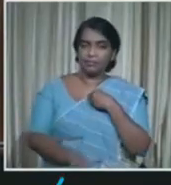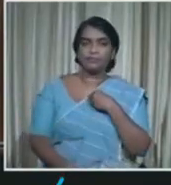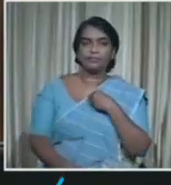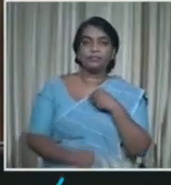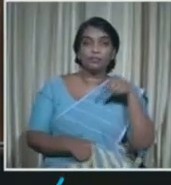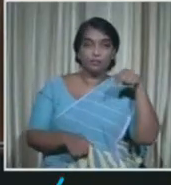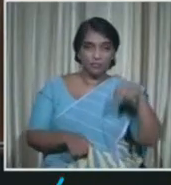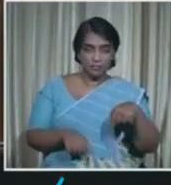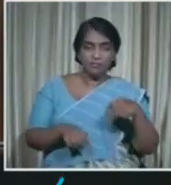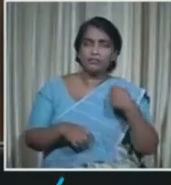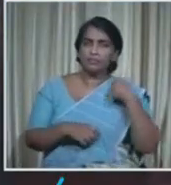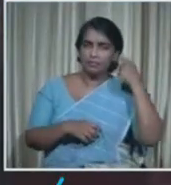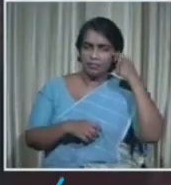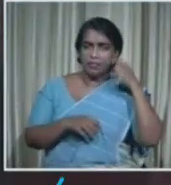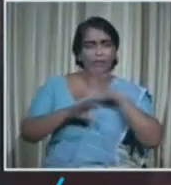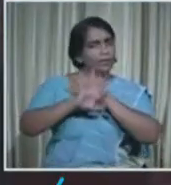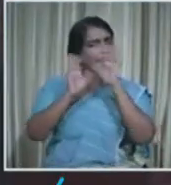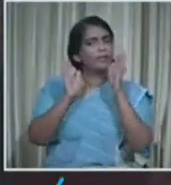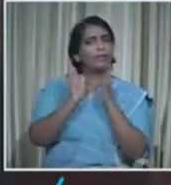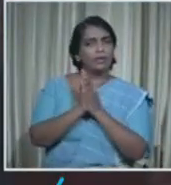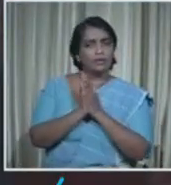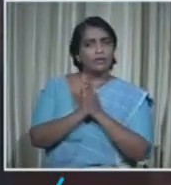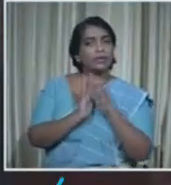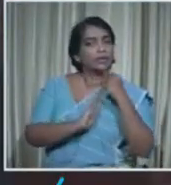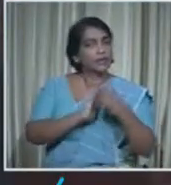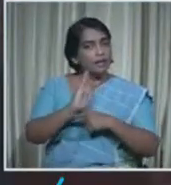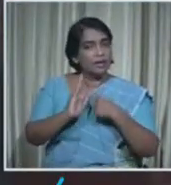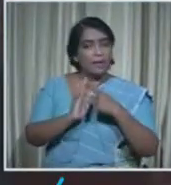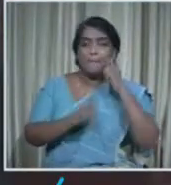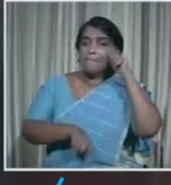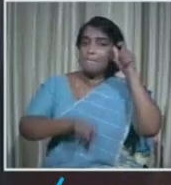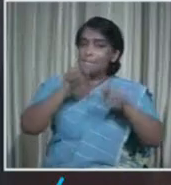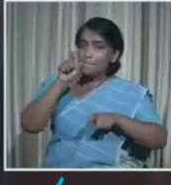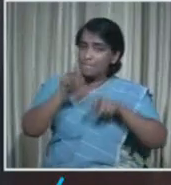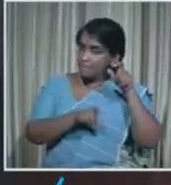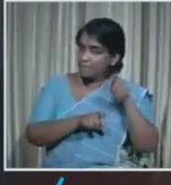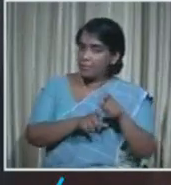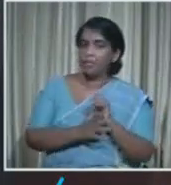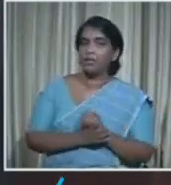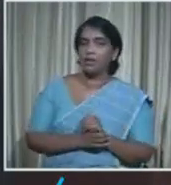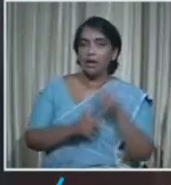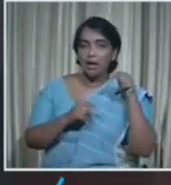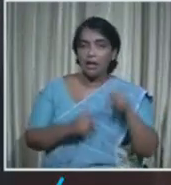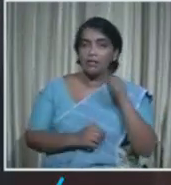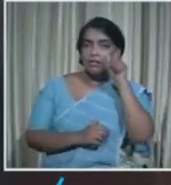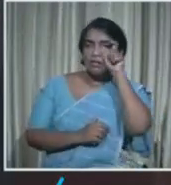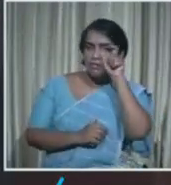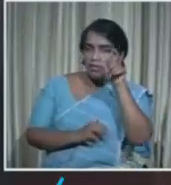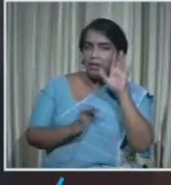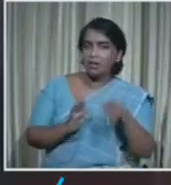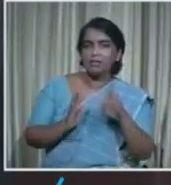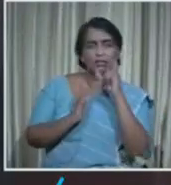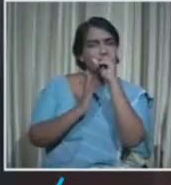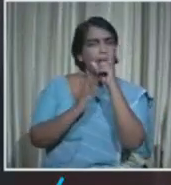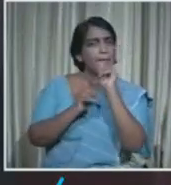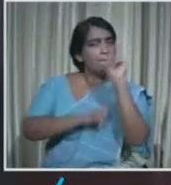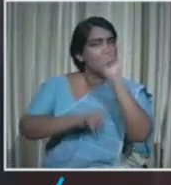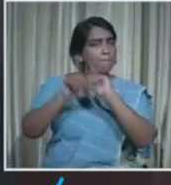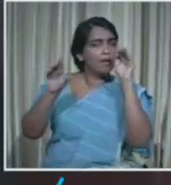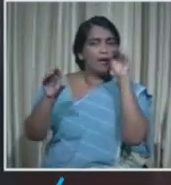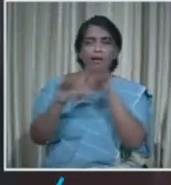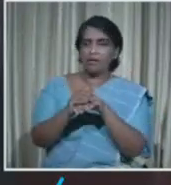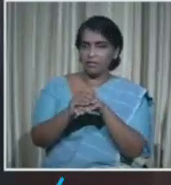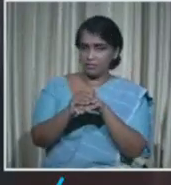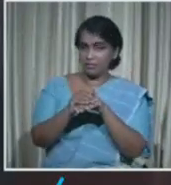අද මං හිතන්නේ සමස්ත ශ්‍රී ලංකාවේ ජනතාව අද බලාගෙන ඉන්නවා මේ ව්‍යවස්ථා දායකය තුල පාර්ලිමේන්තුව